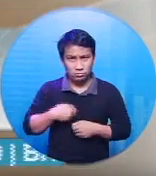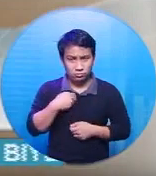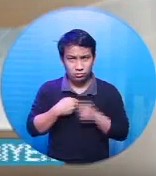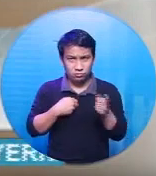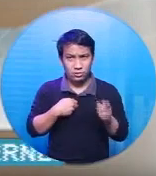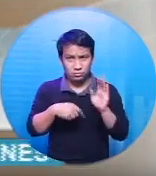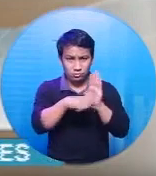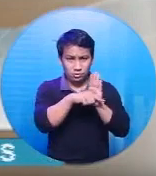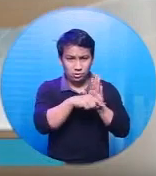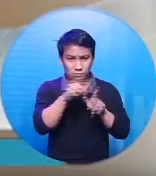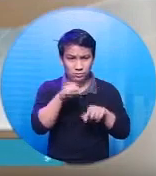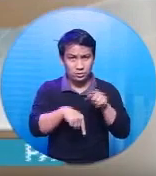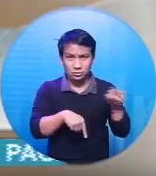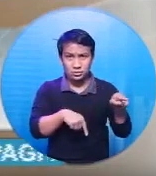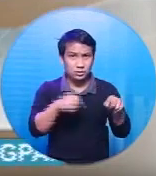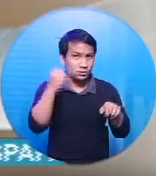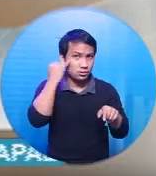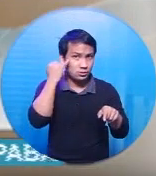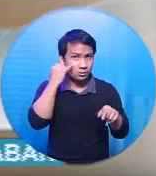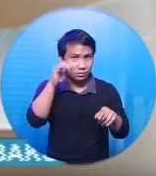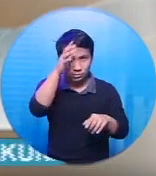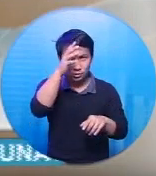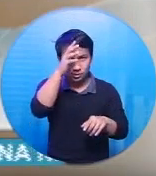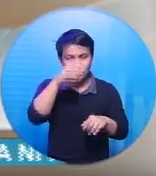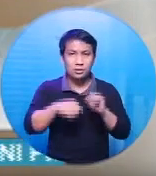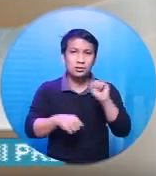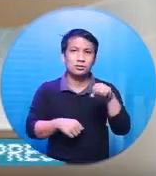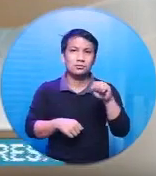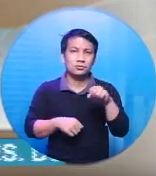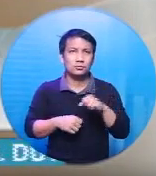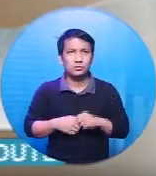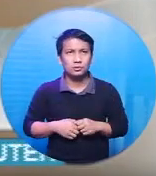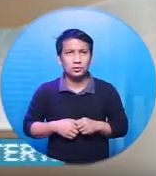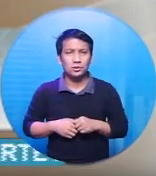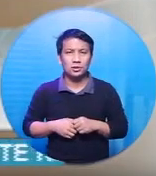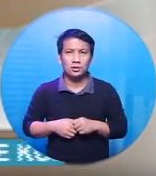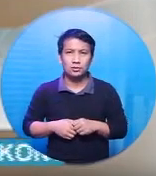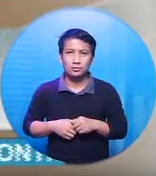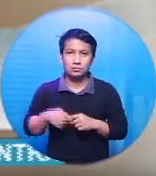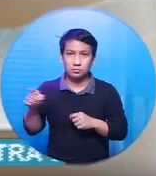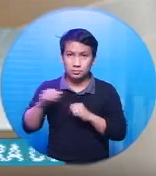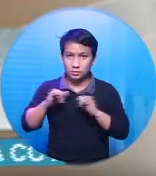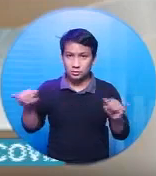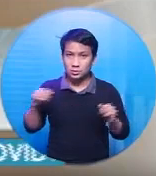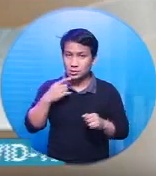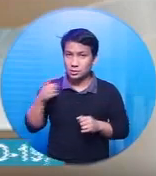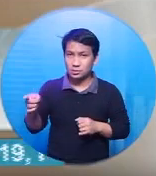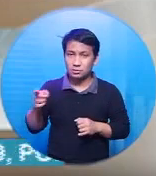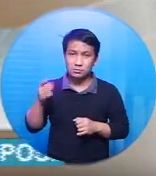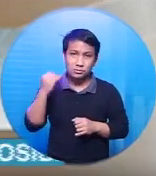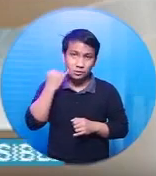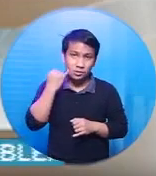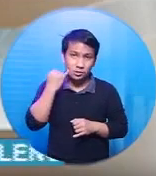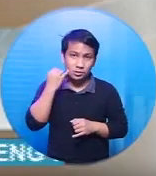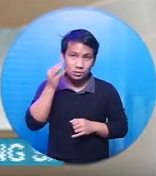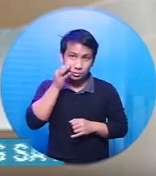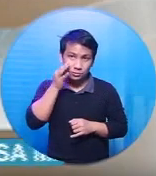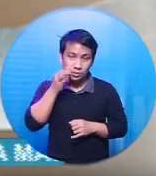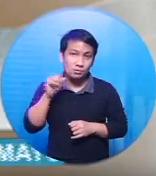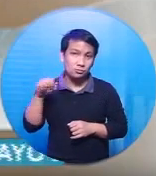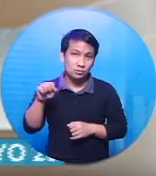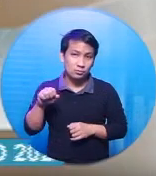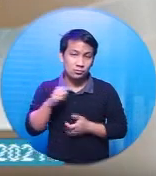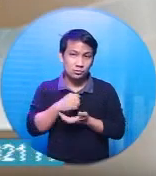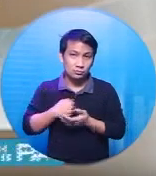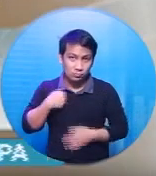si Jeric ang tatay? Opo. Okay. At ganoon din po kayo, ma'am Jennifer, willing din kayo mag-public apology